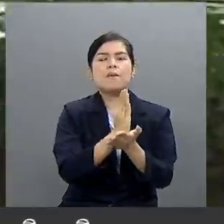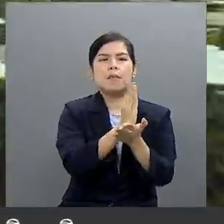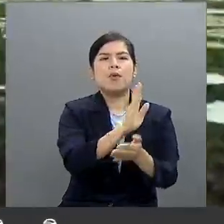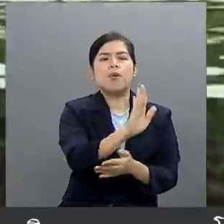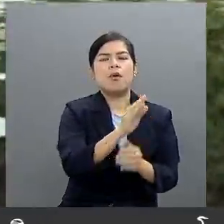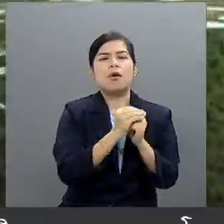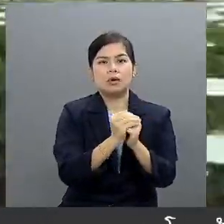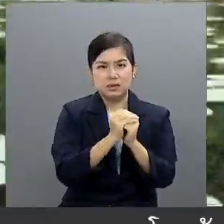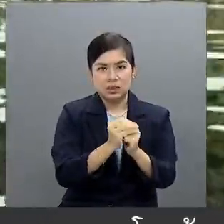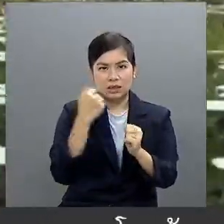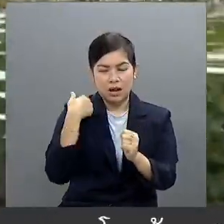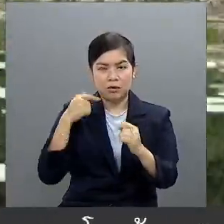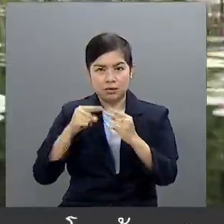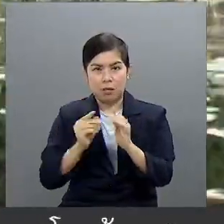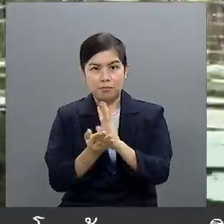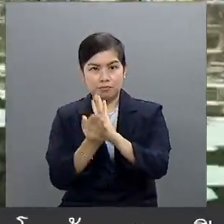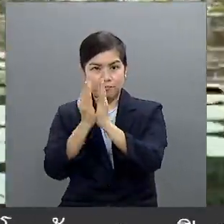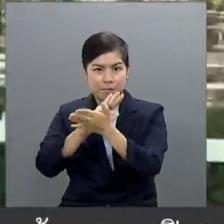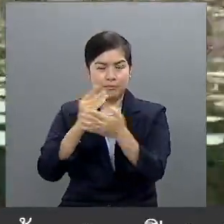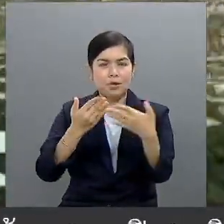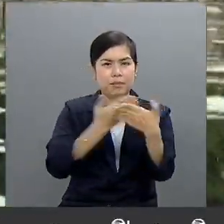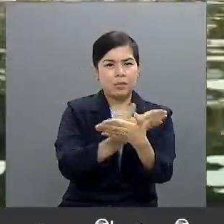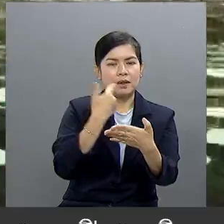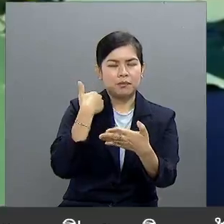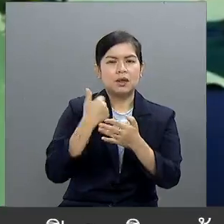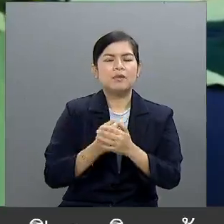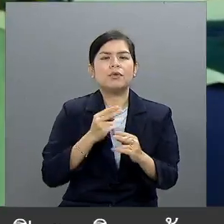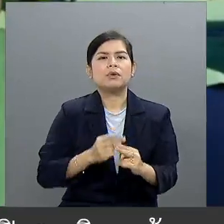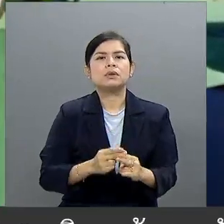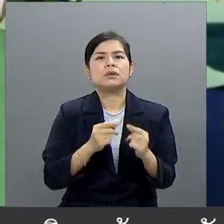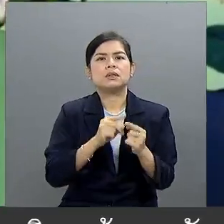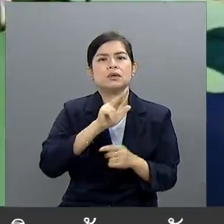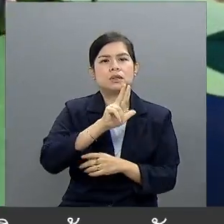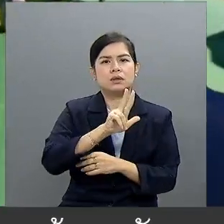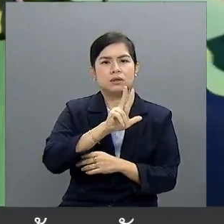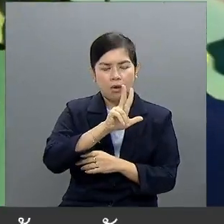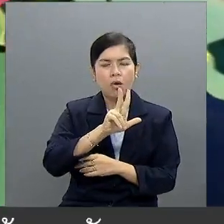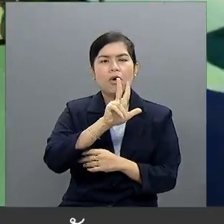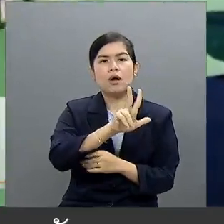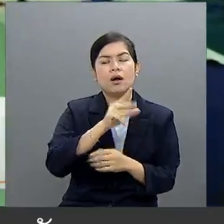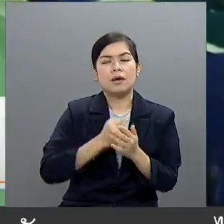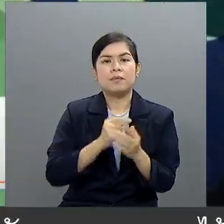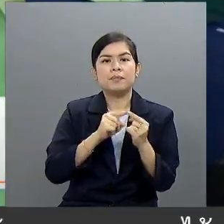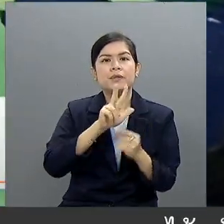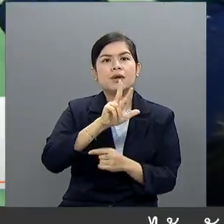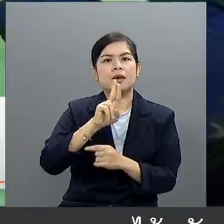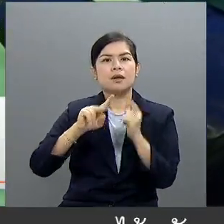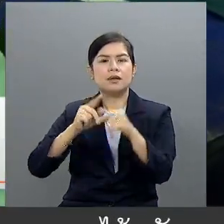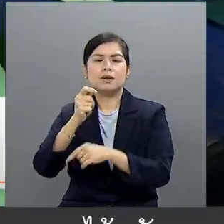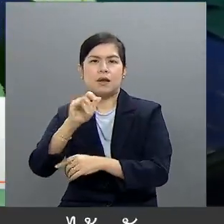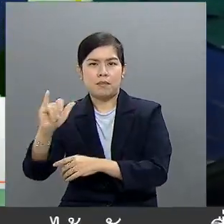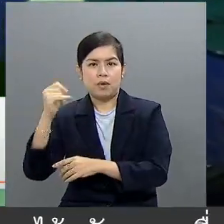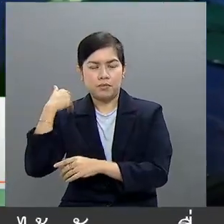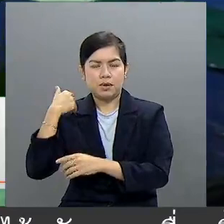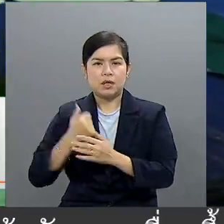ก็เปลี่ยนชื่ออ๋อตอนแรกเป็น300รอดแล้วก็มาเปลี่ยนชื่อเป็น300ยอดจนถึงปัจจุบันนี้ฮะ เขาบอกว่าช่วงเวลาที่เหมาะส